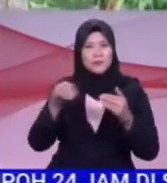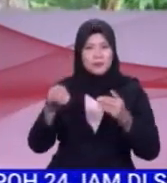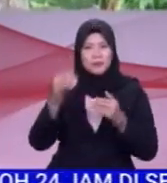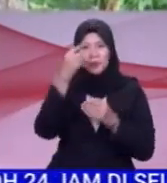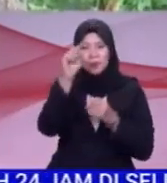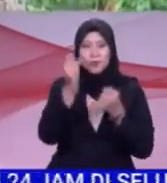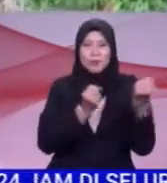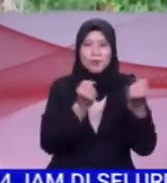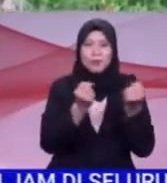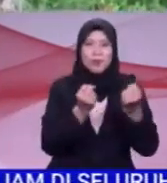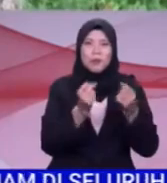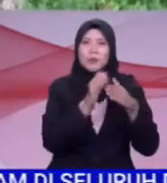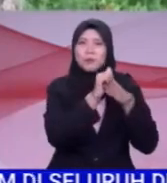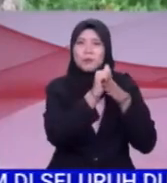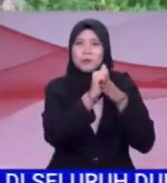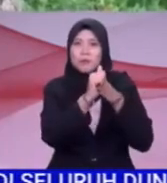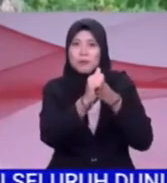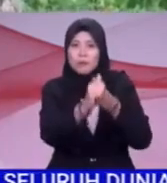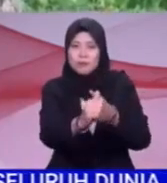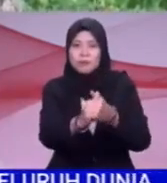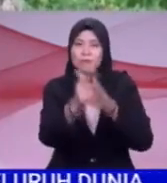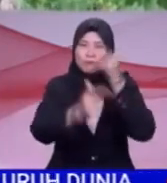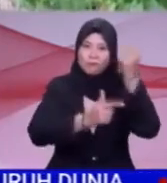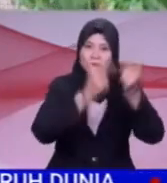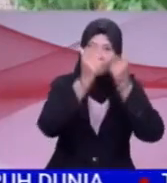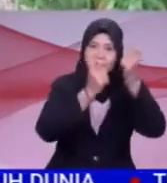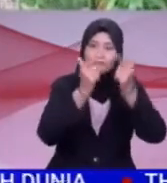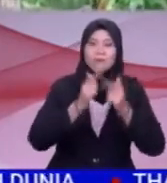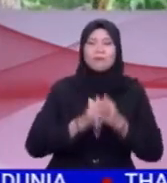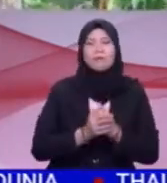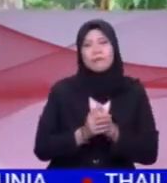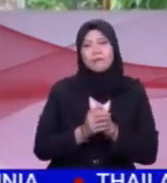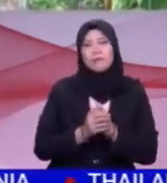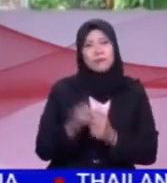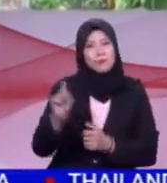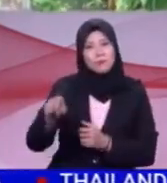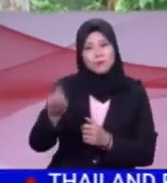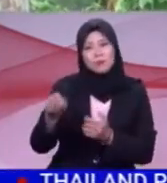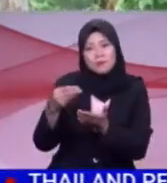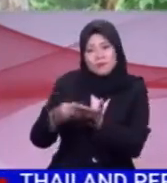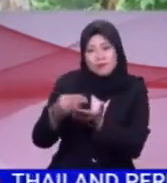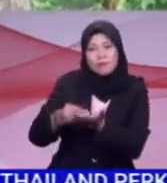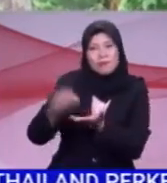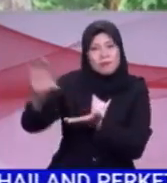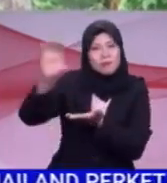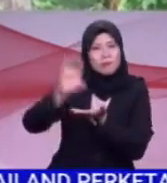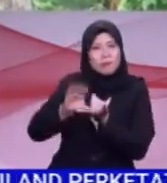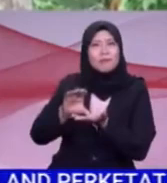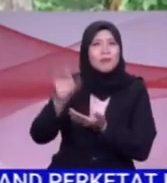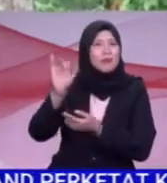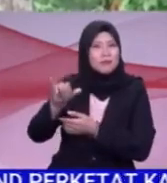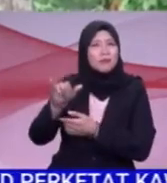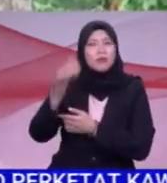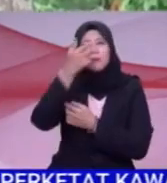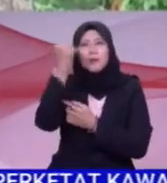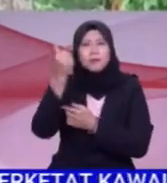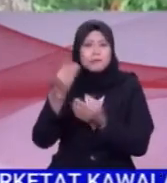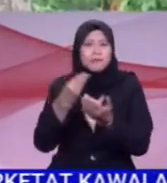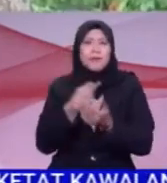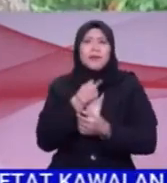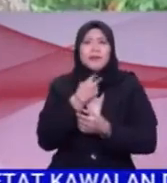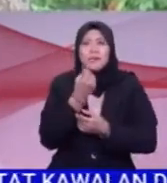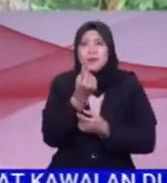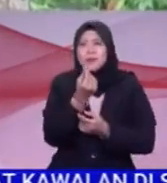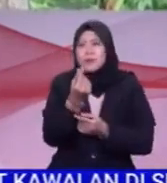semua pemandu pelancong. Dan kami berharap memang perlunya bantuan ini sebab memang tidak ada sumber pendapatan yang